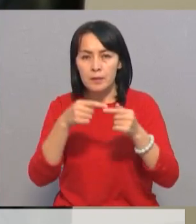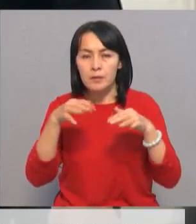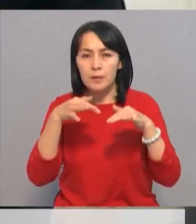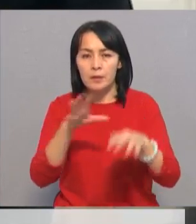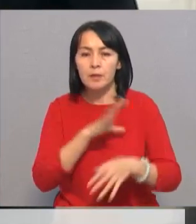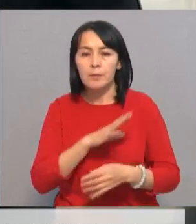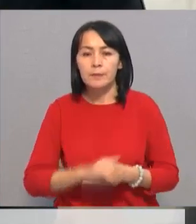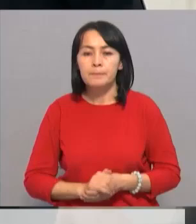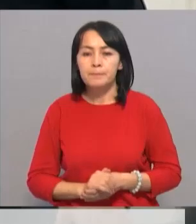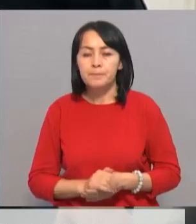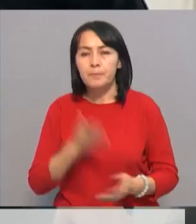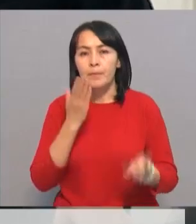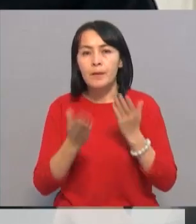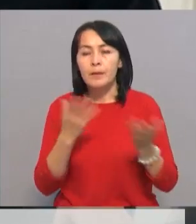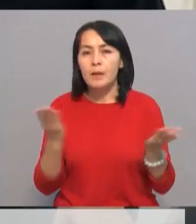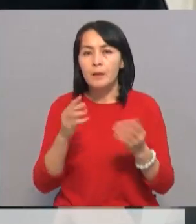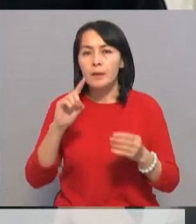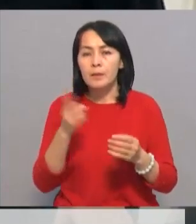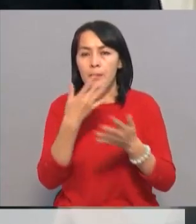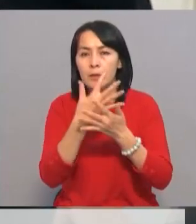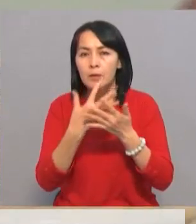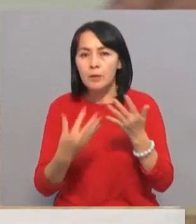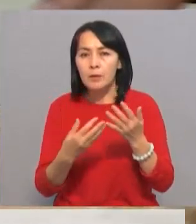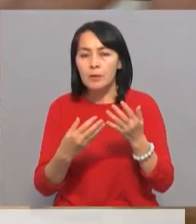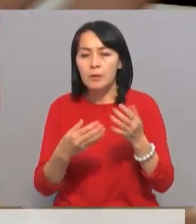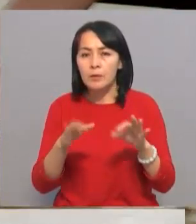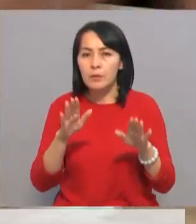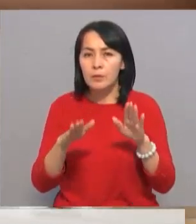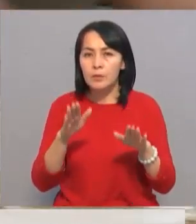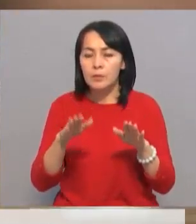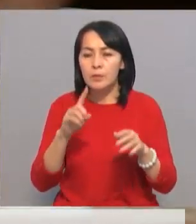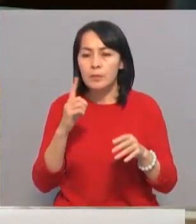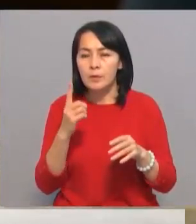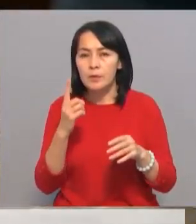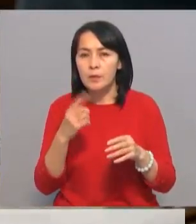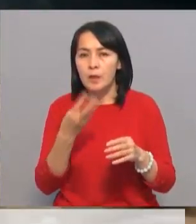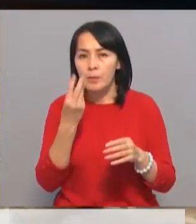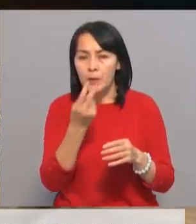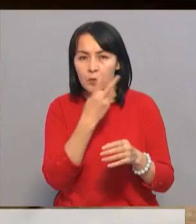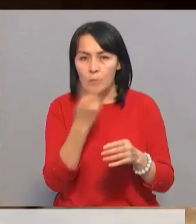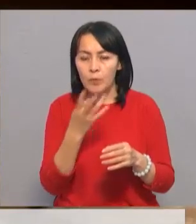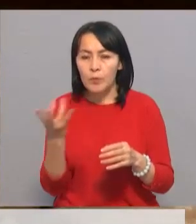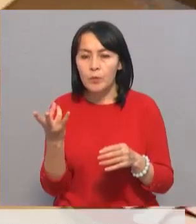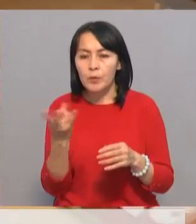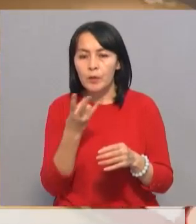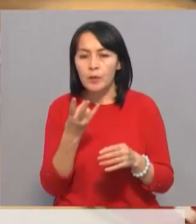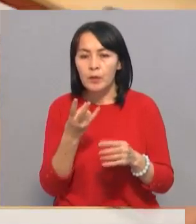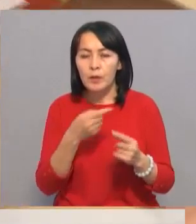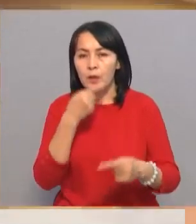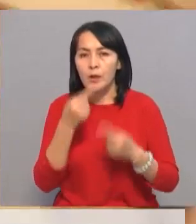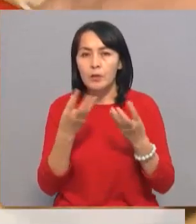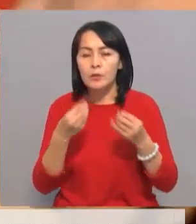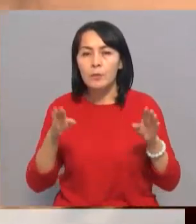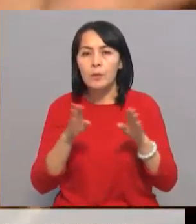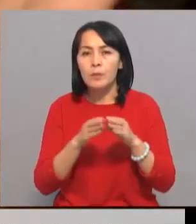қолданған болатын. Егерде қандай да бір тауар түрі күдік тудырса, мамандар ең біріншіден бағасына баса мән беру керектігін ескертеді.